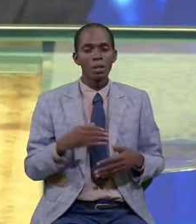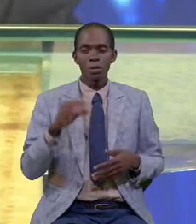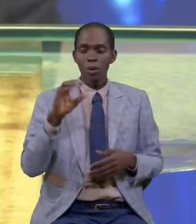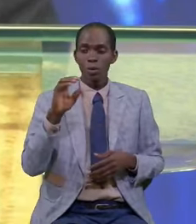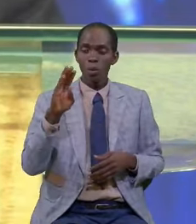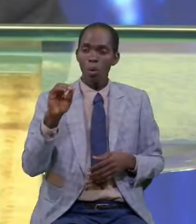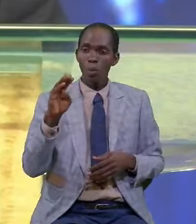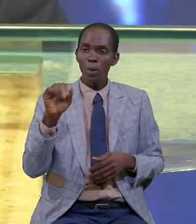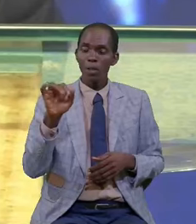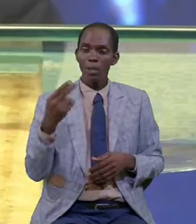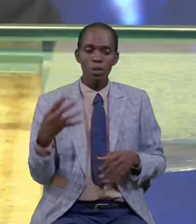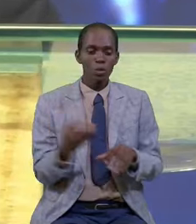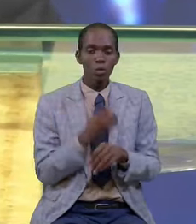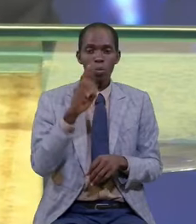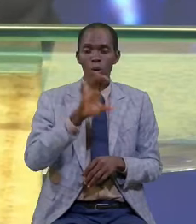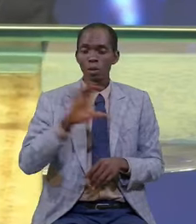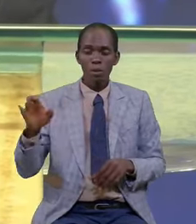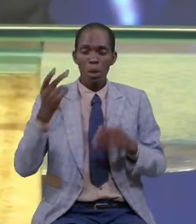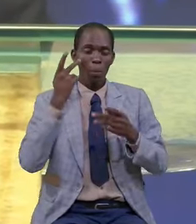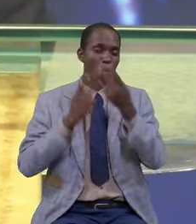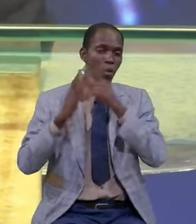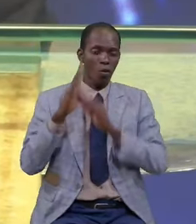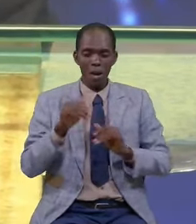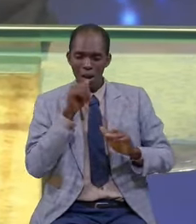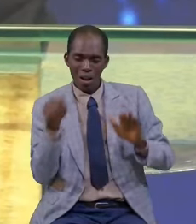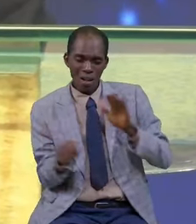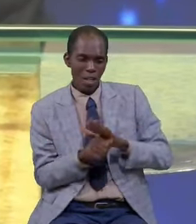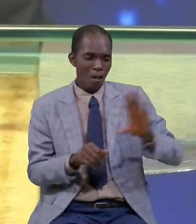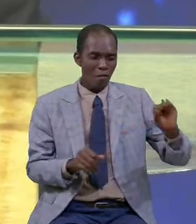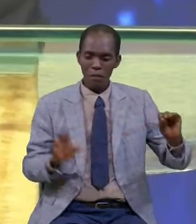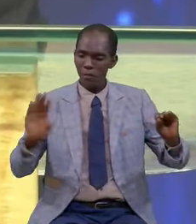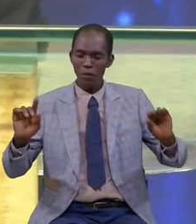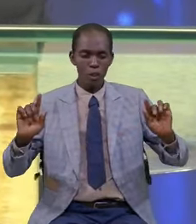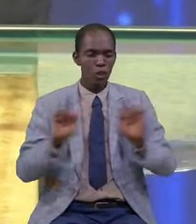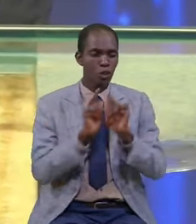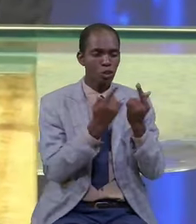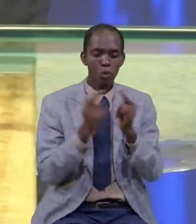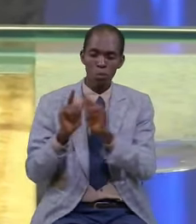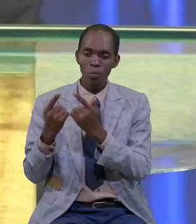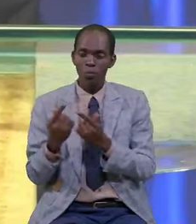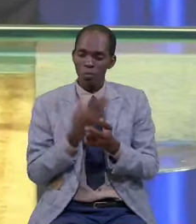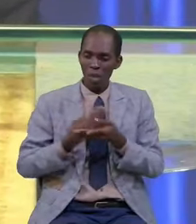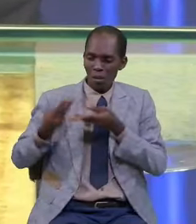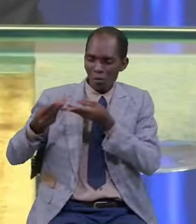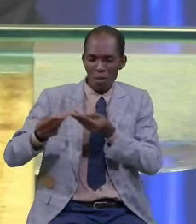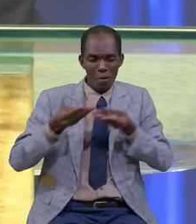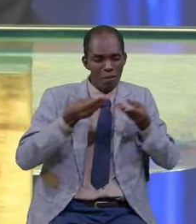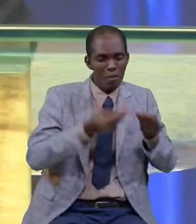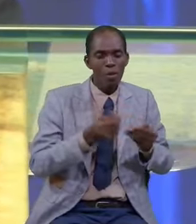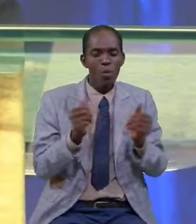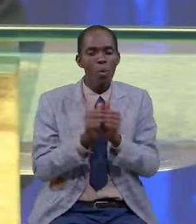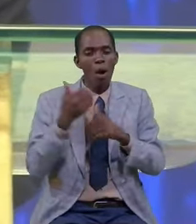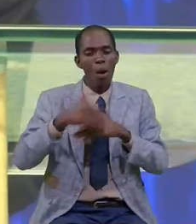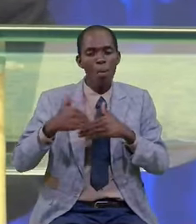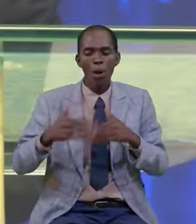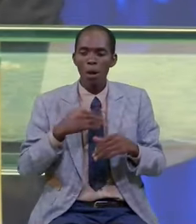Abdia prit 100 prophètes qu'il cacha 50 par 50 dans une caverne et il les avait nourris de